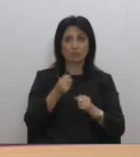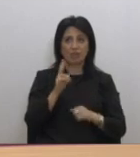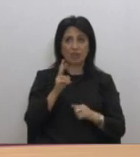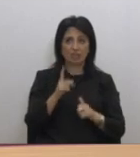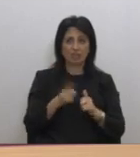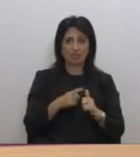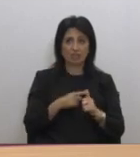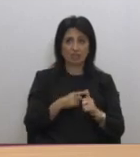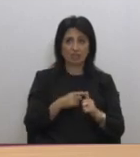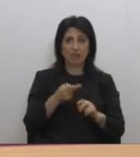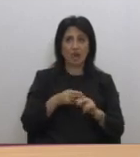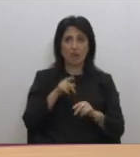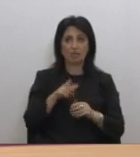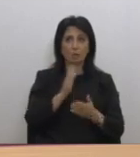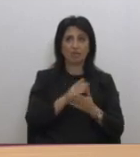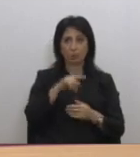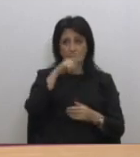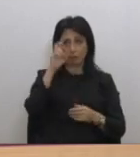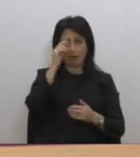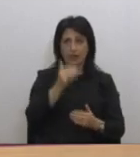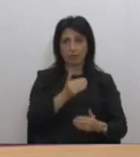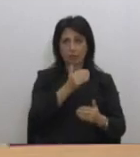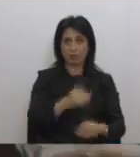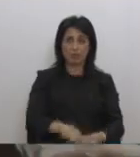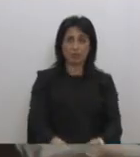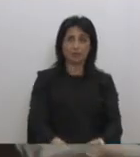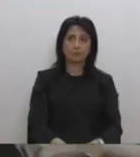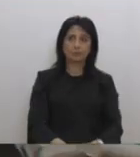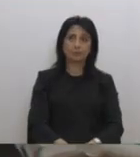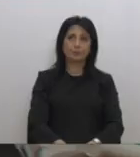კანდიდატის სტატუსი და ამიტომ ხართ რუსული ხელისუფლება.